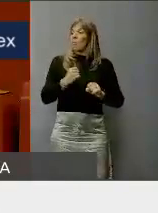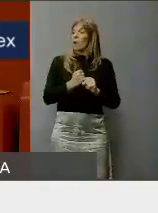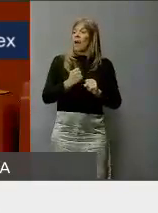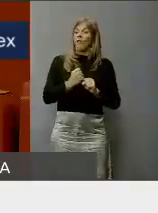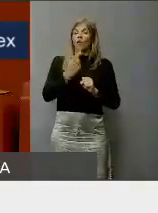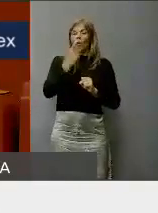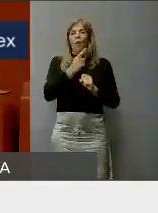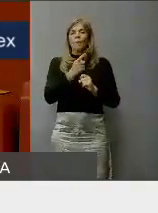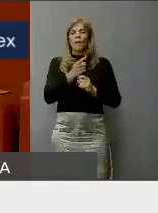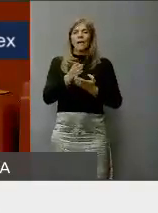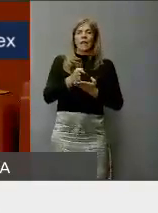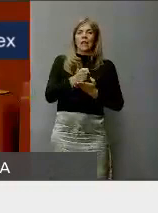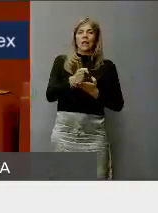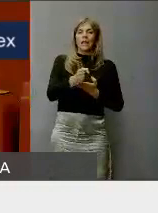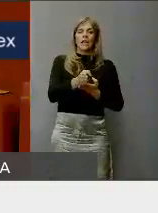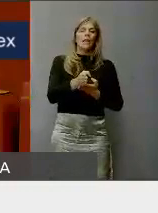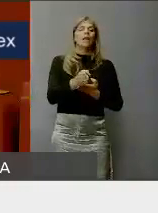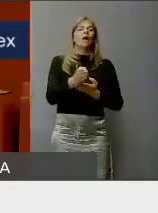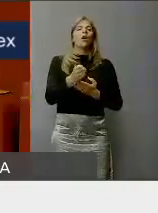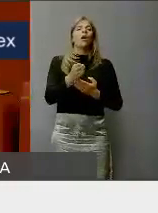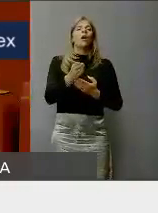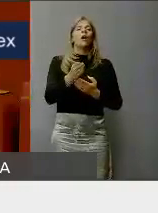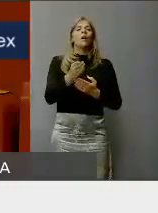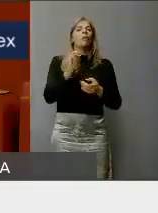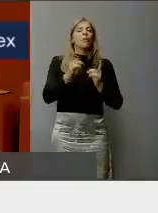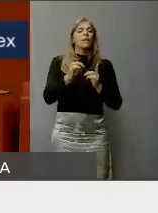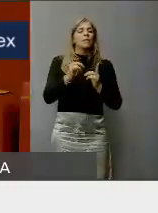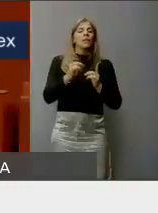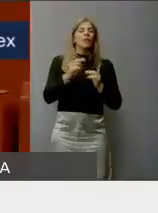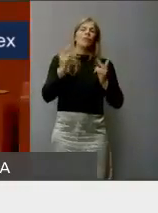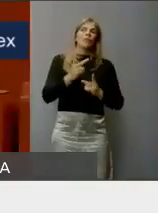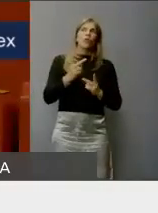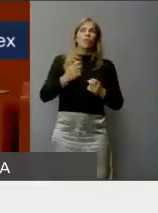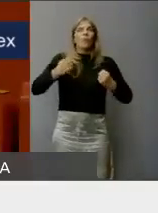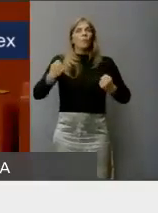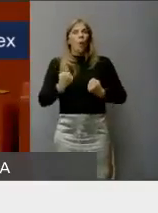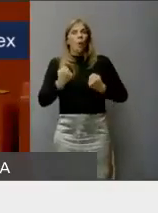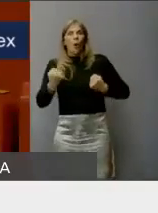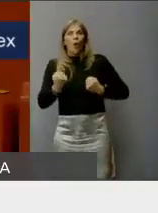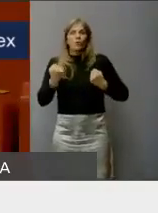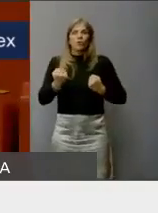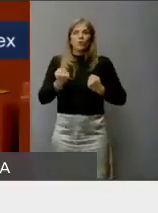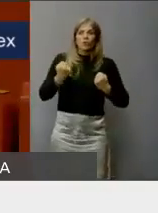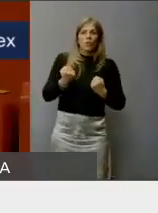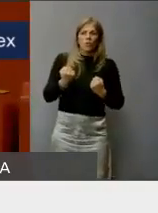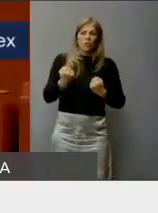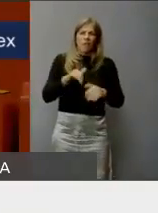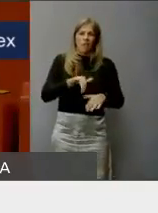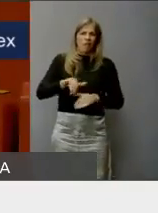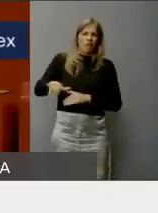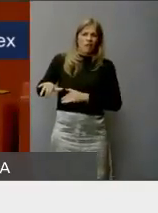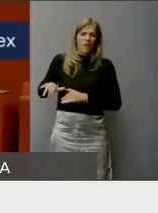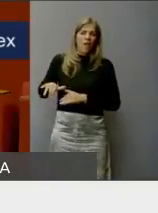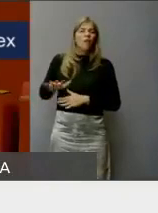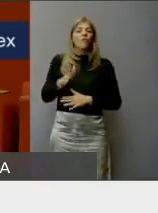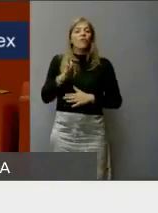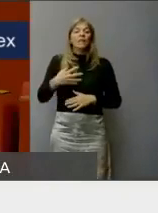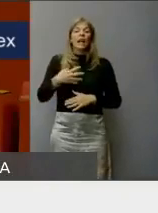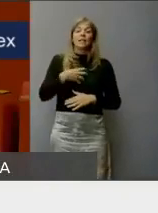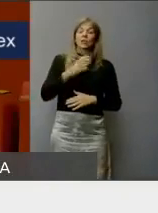non ci sta tanto se non fosse che mi aspetterei a questo punto che l'assessore campano o